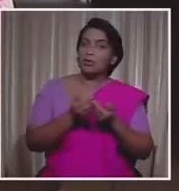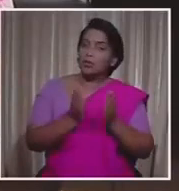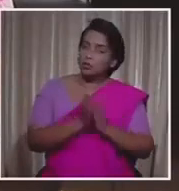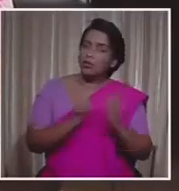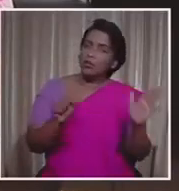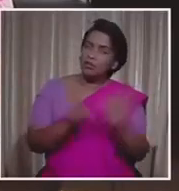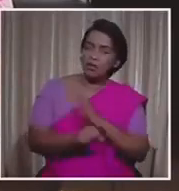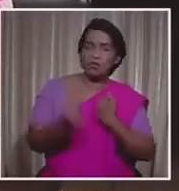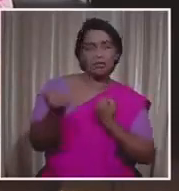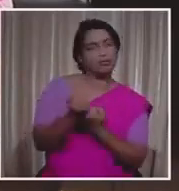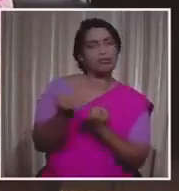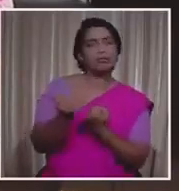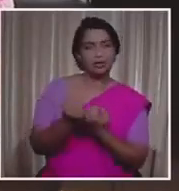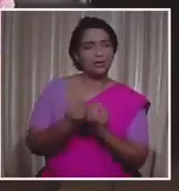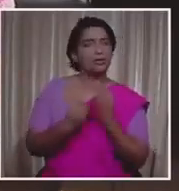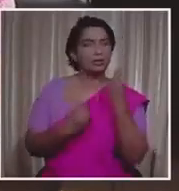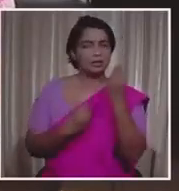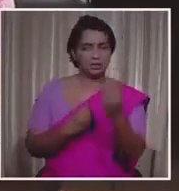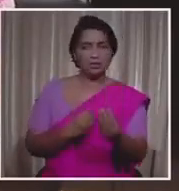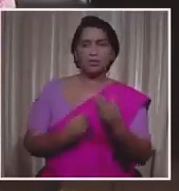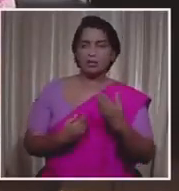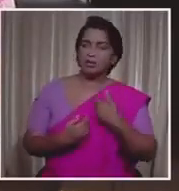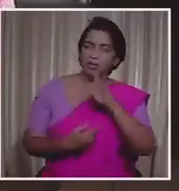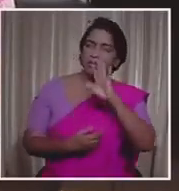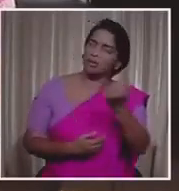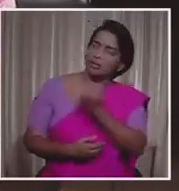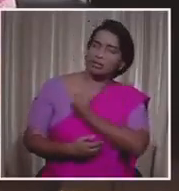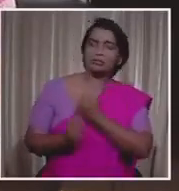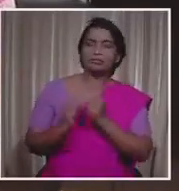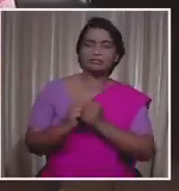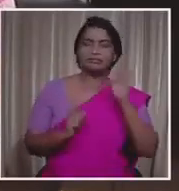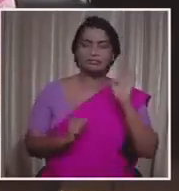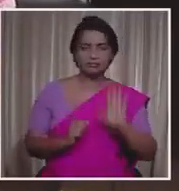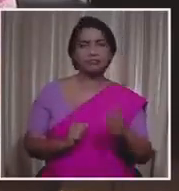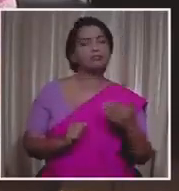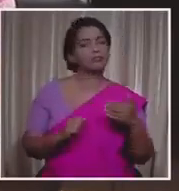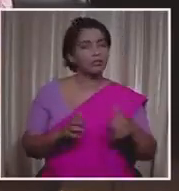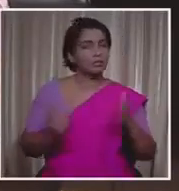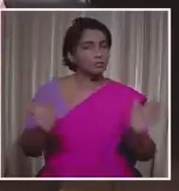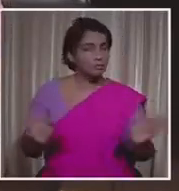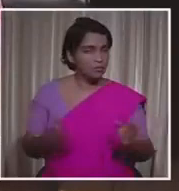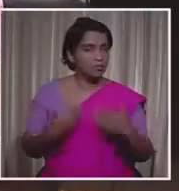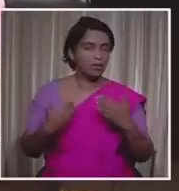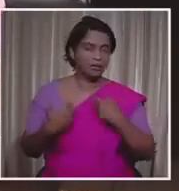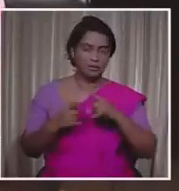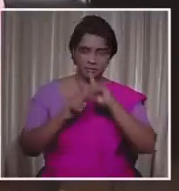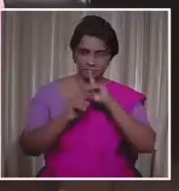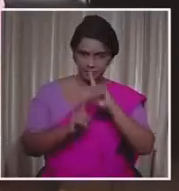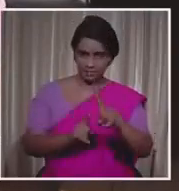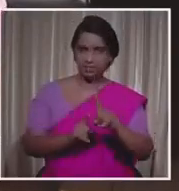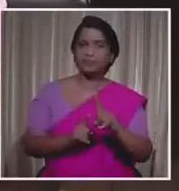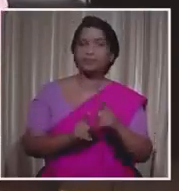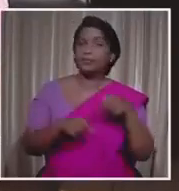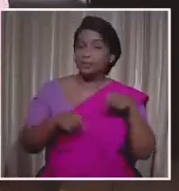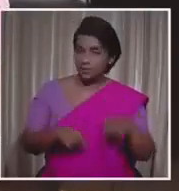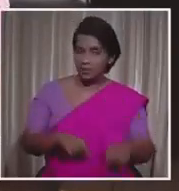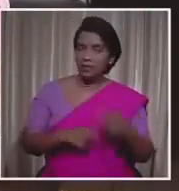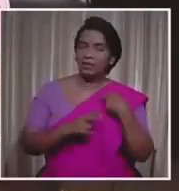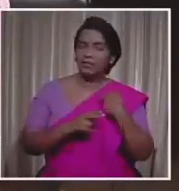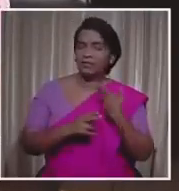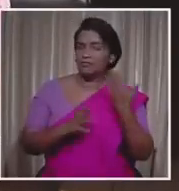උපරිම දායකත්වය ලබා දීමට අප කැප වී සිටින බවත් වැඩිදුරටත් දන්වා සිටිමි. මෙයට